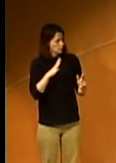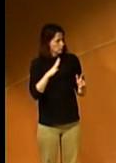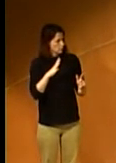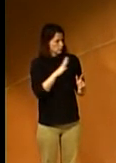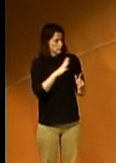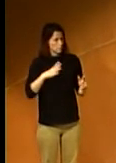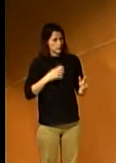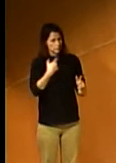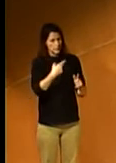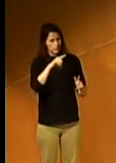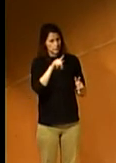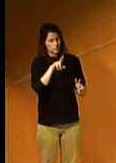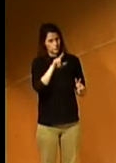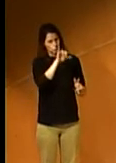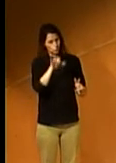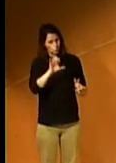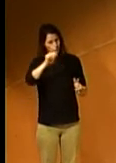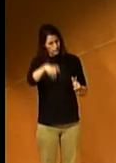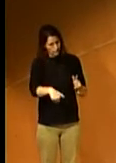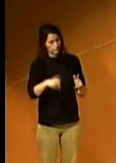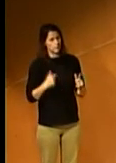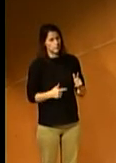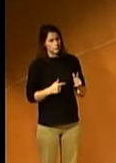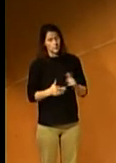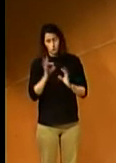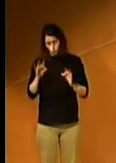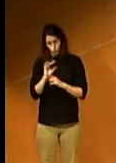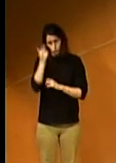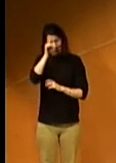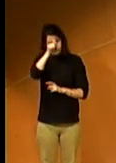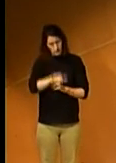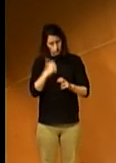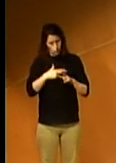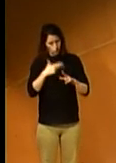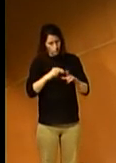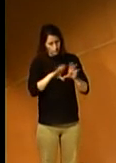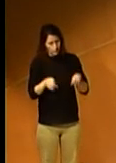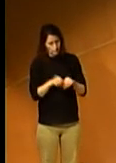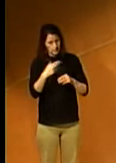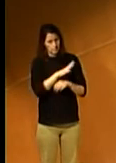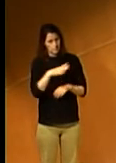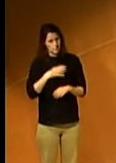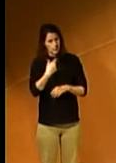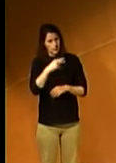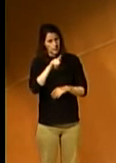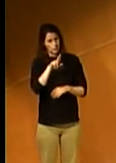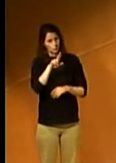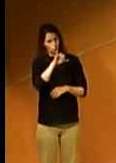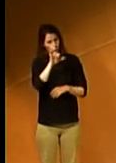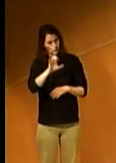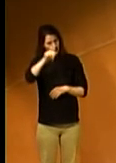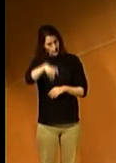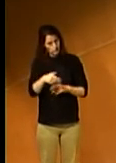prie. Voilà, donc la deuxième personne qu'on écoutera est Cathy Nguyen, qui est accompagnante des élèves en situation